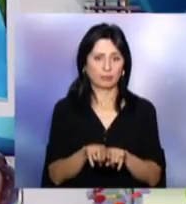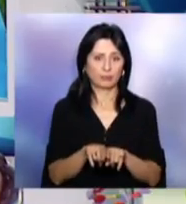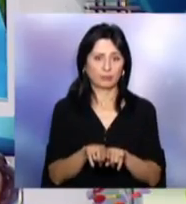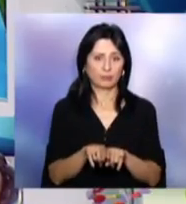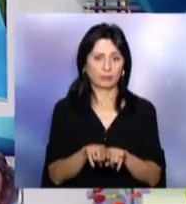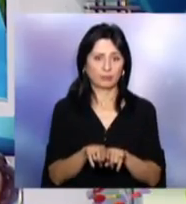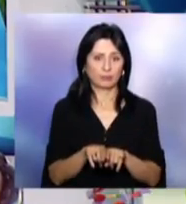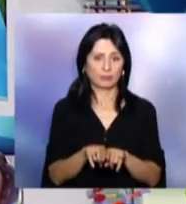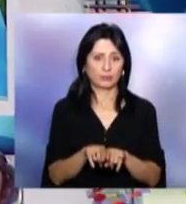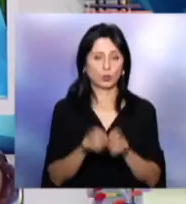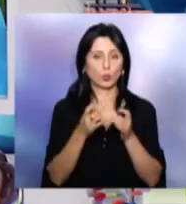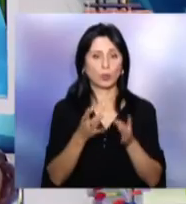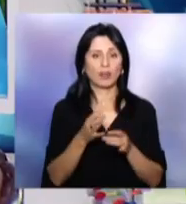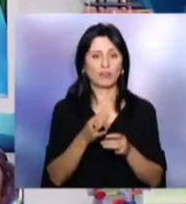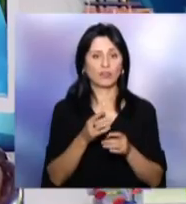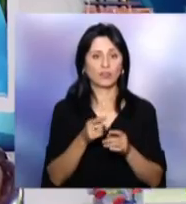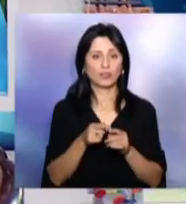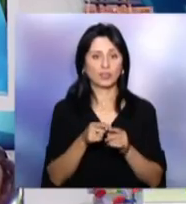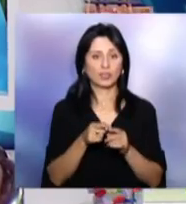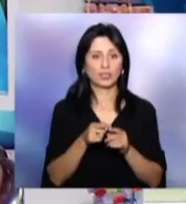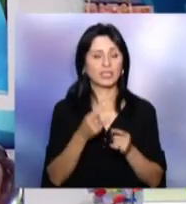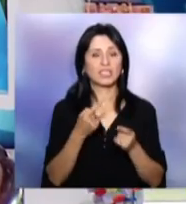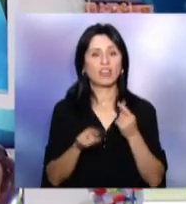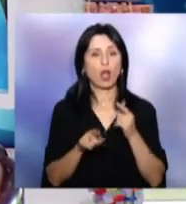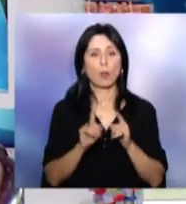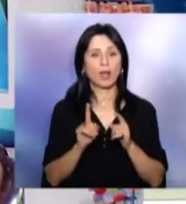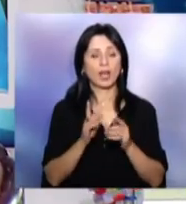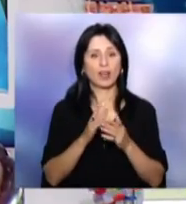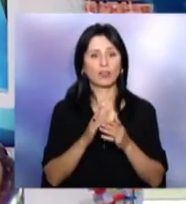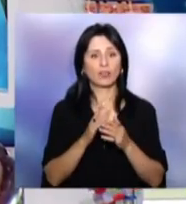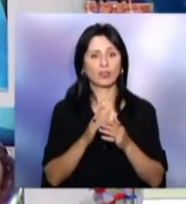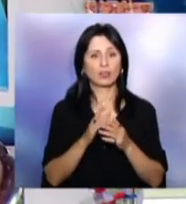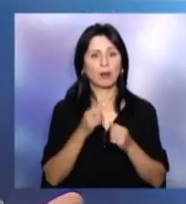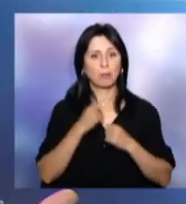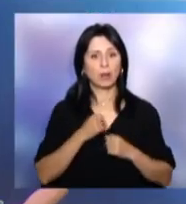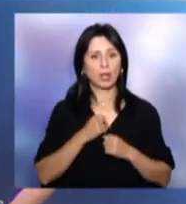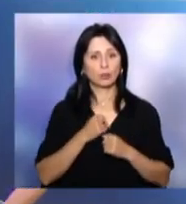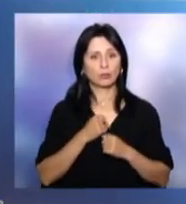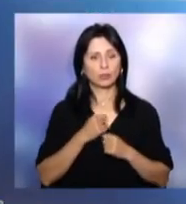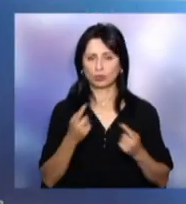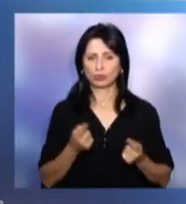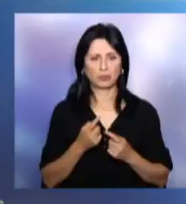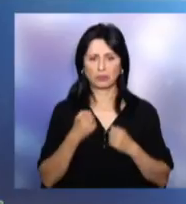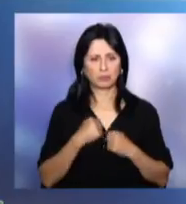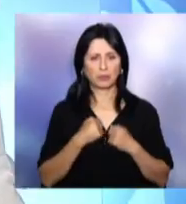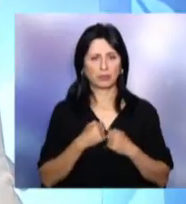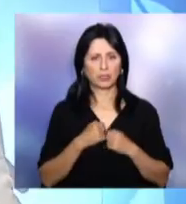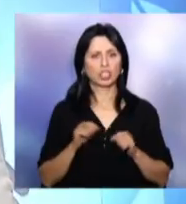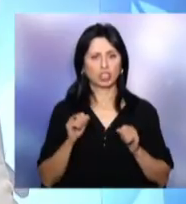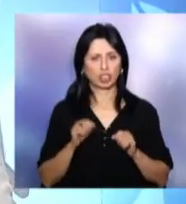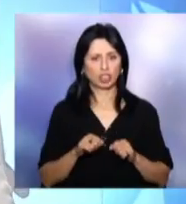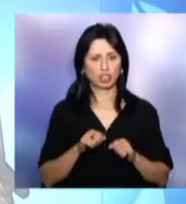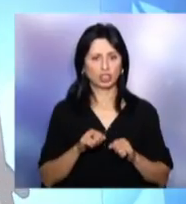იგივე თანმიმდევრობით, უბრალოდ ჯერადობაში არის სხვაობა. შესაძლებელია და ბანაობს როგორ? ჩვეულებრივად ბანაობს,